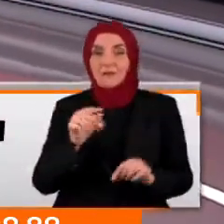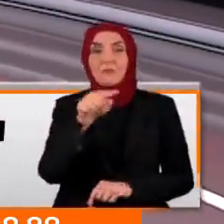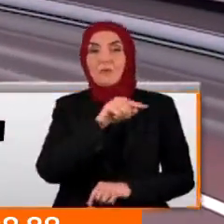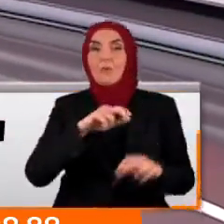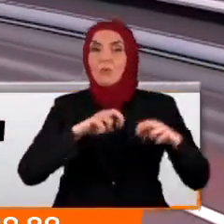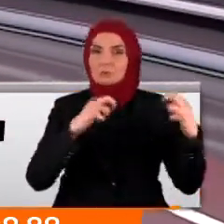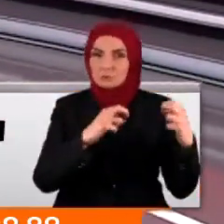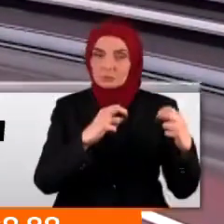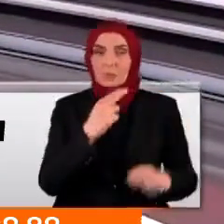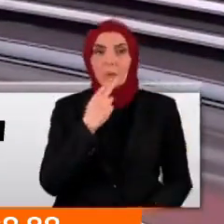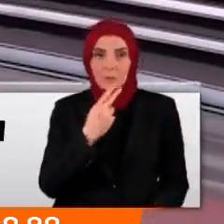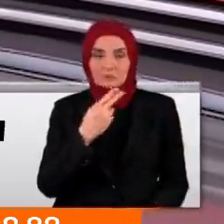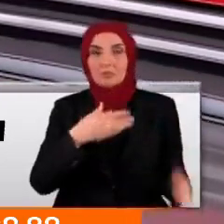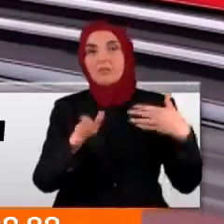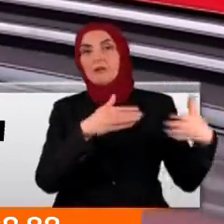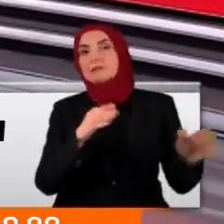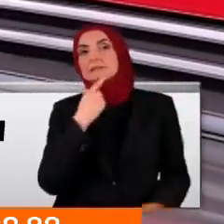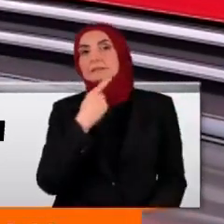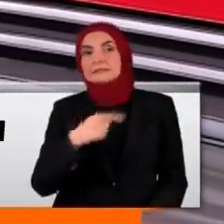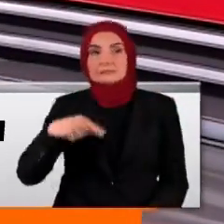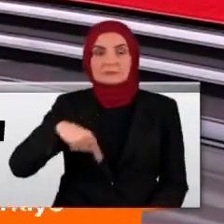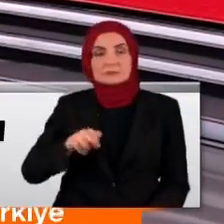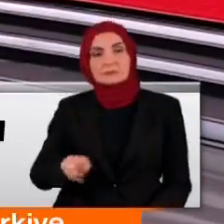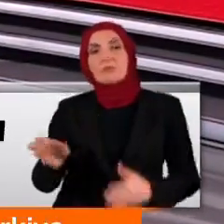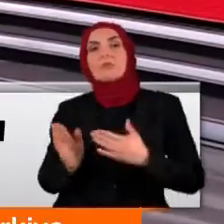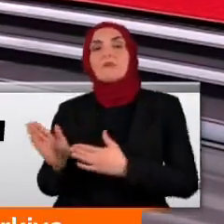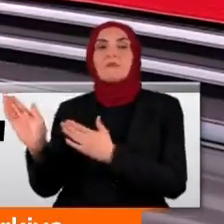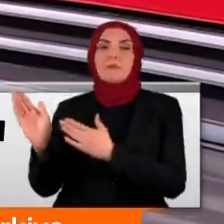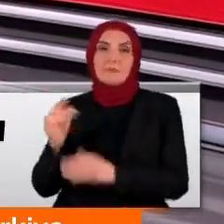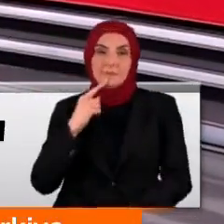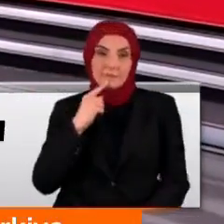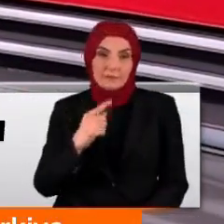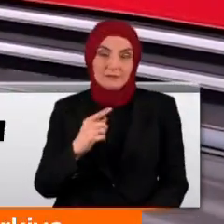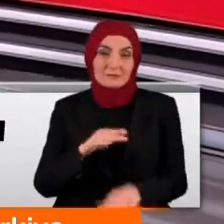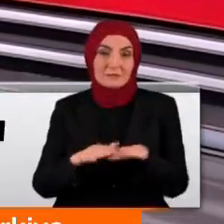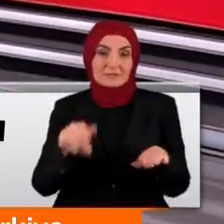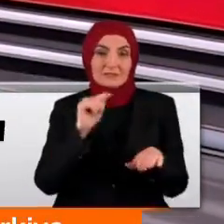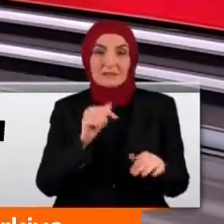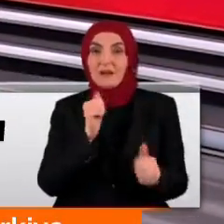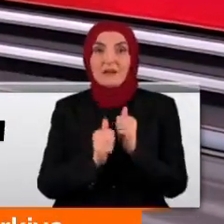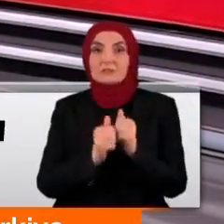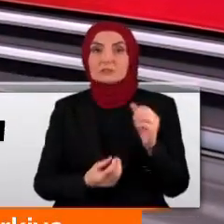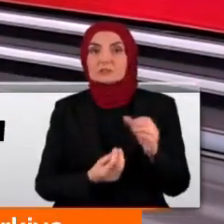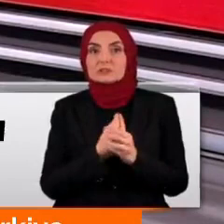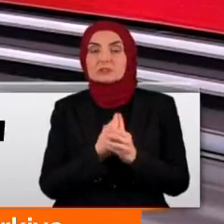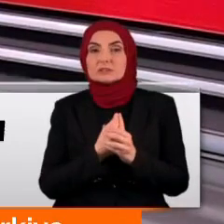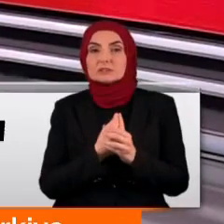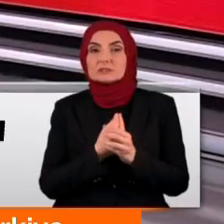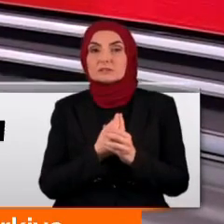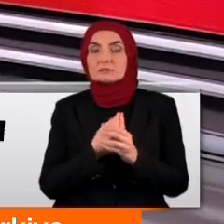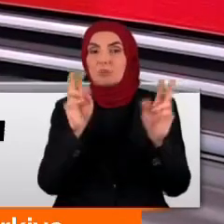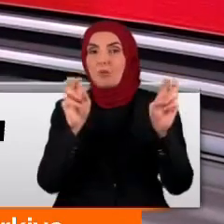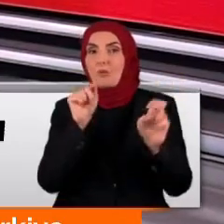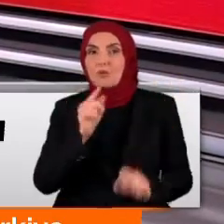ve biz yolumuza devam edeceğiz ifadesini kullandı. Masadaki kavganın çıkış noktası olan adaylık krizini de yine